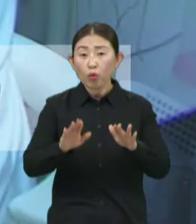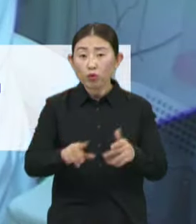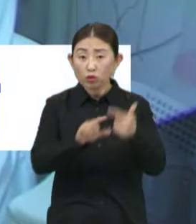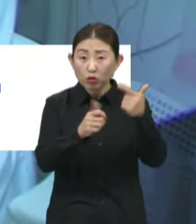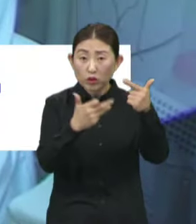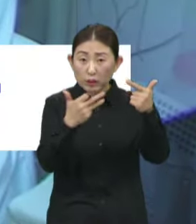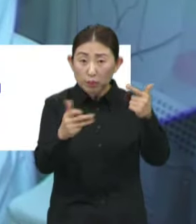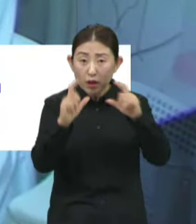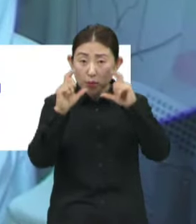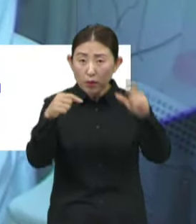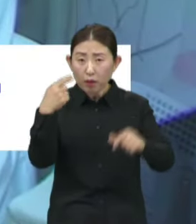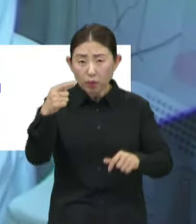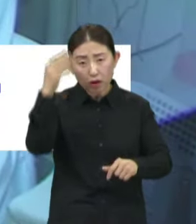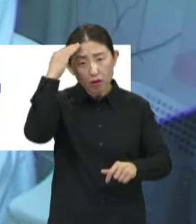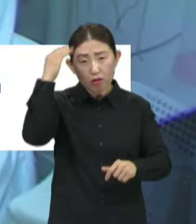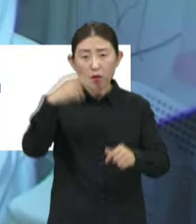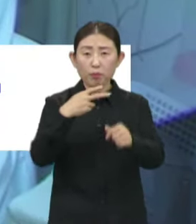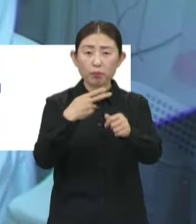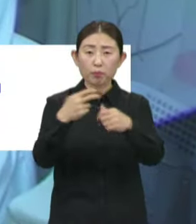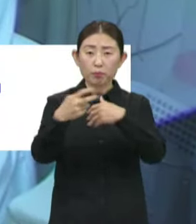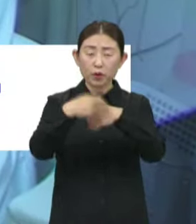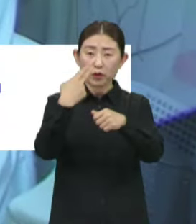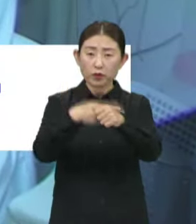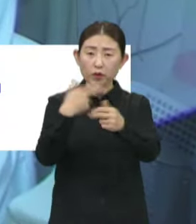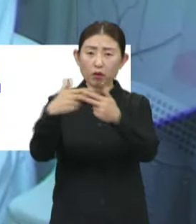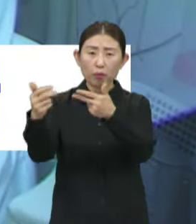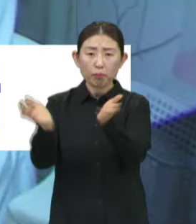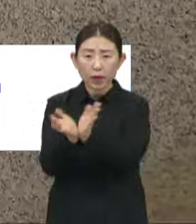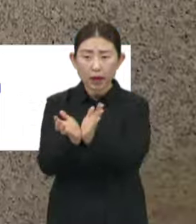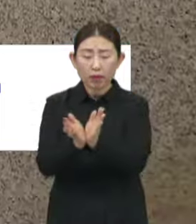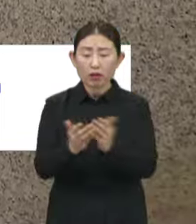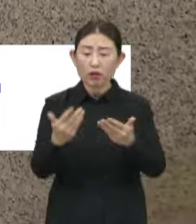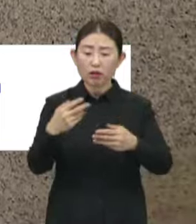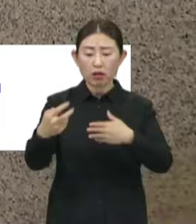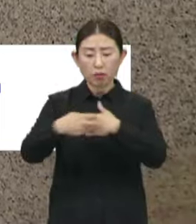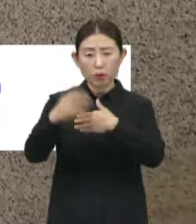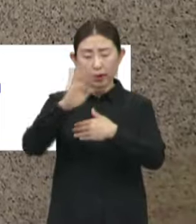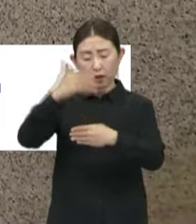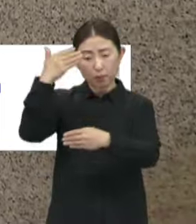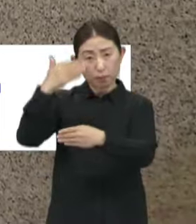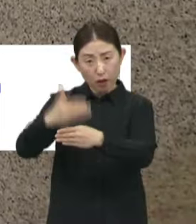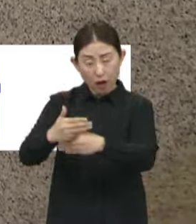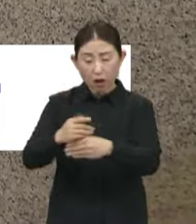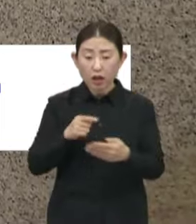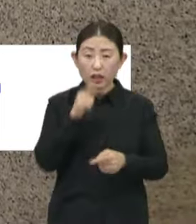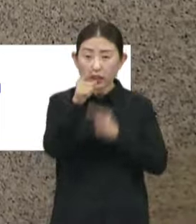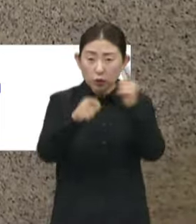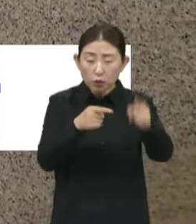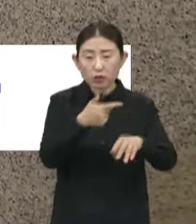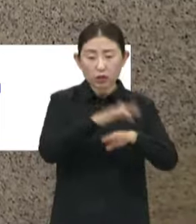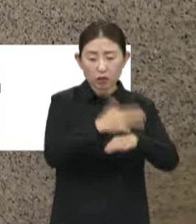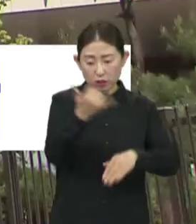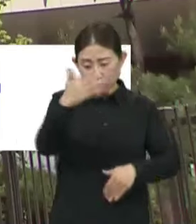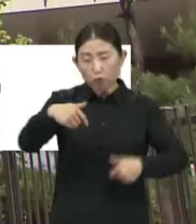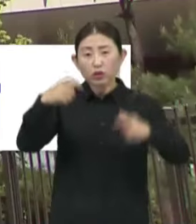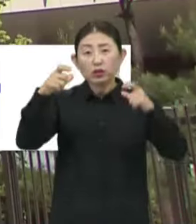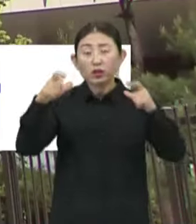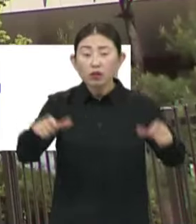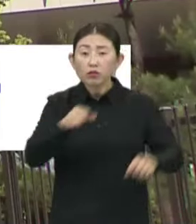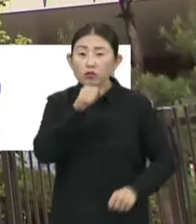오는 18일로 예정된 대한의사협회 집단휴진에 참여하겠다고 신고한 대전 세종 지역의 병의원